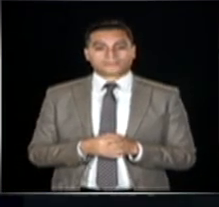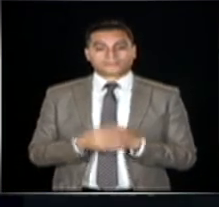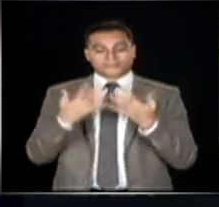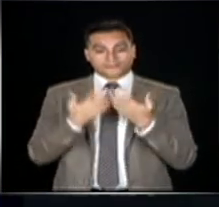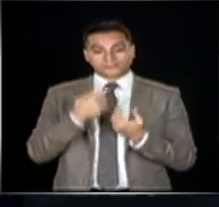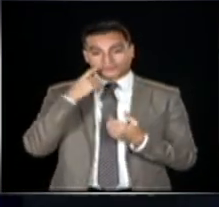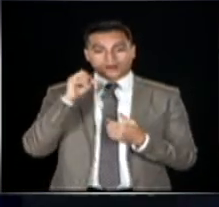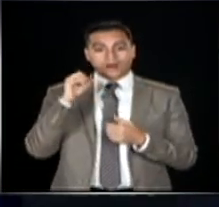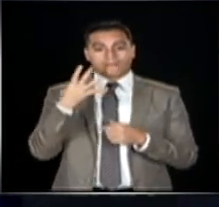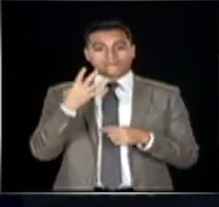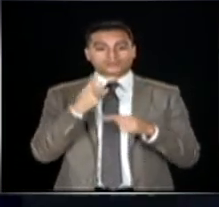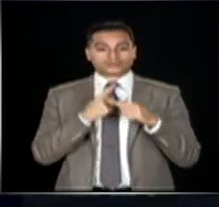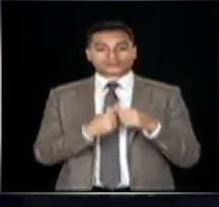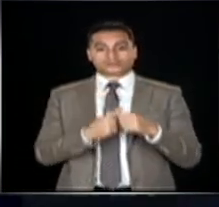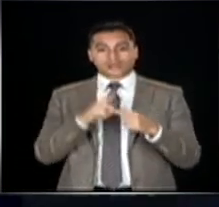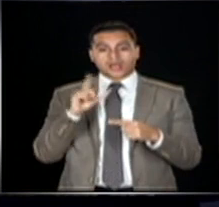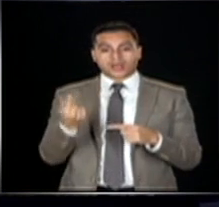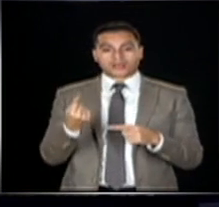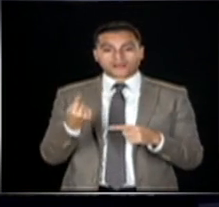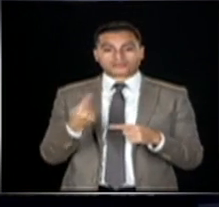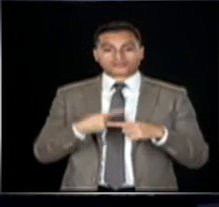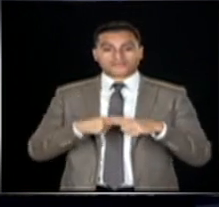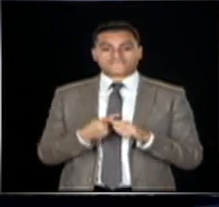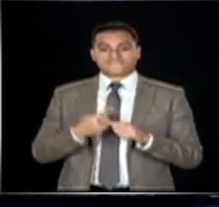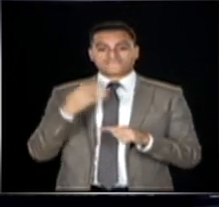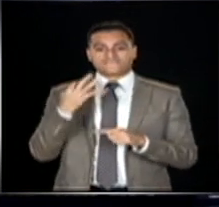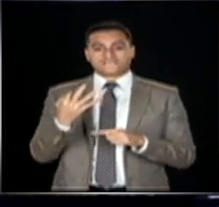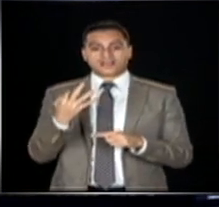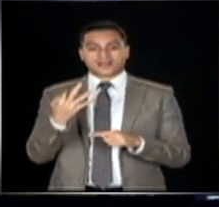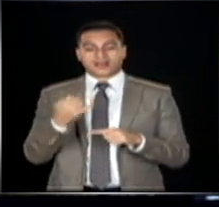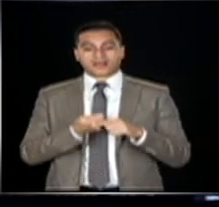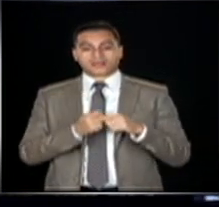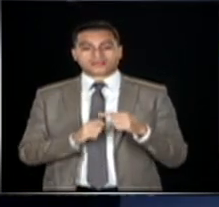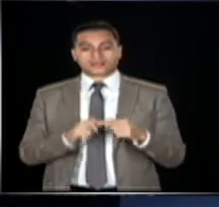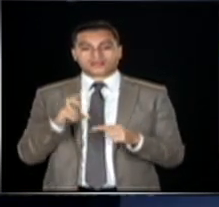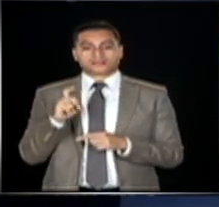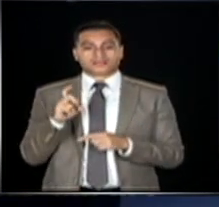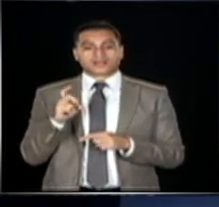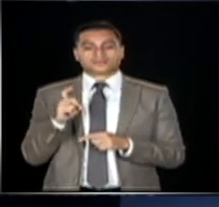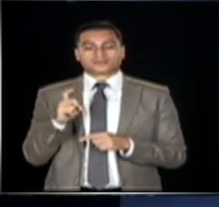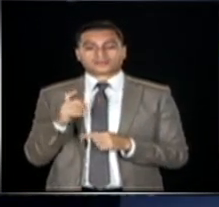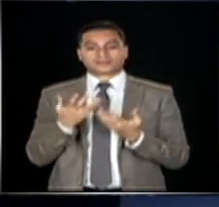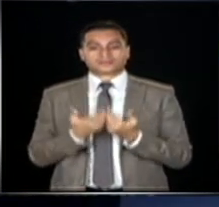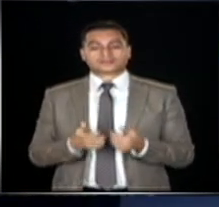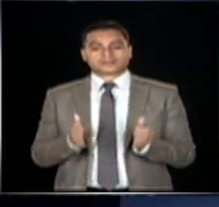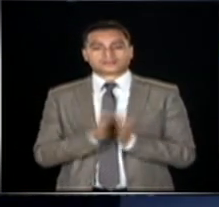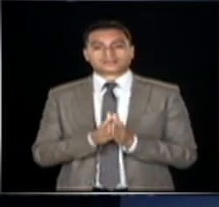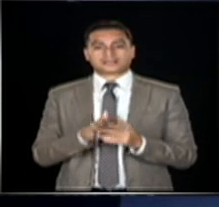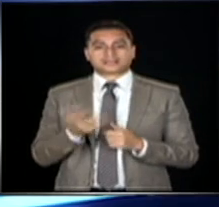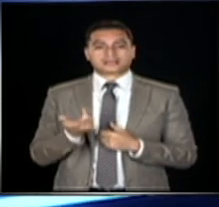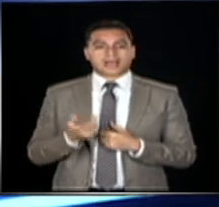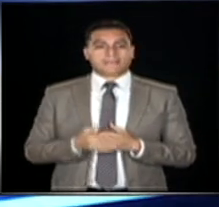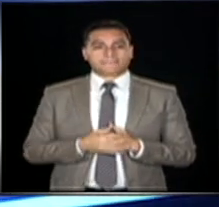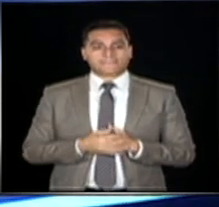حل المسألة الآتية: 14 زائد 15 في 3 ناقص